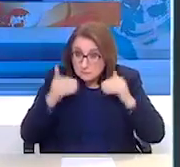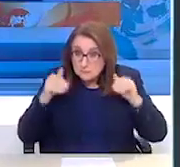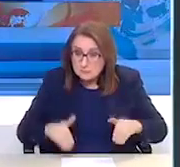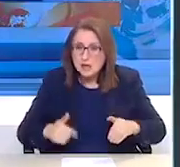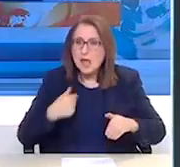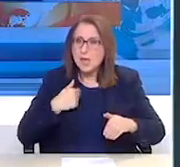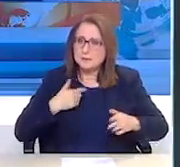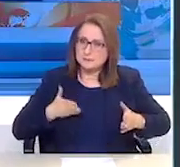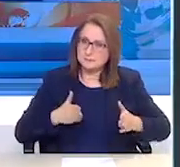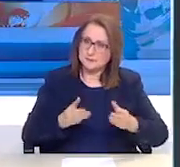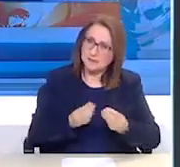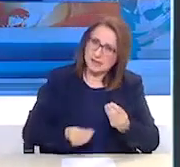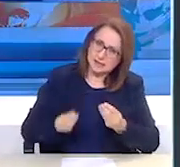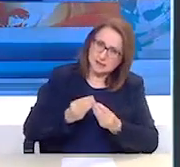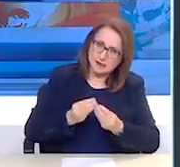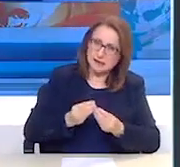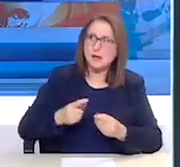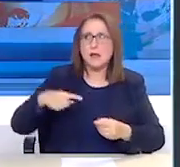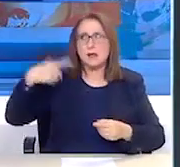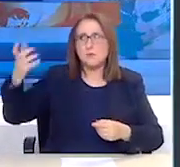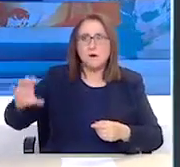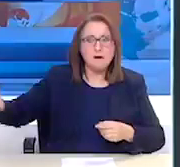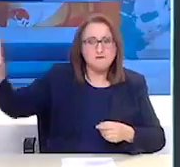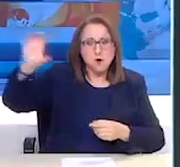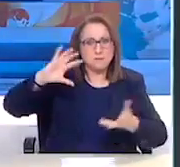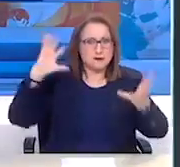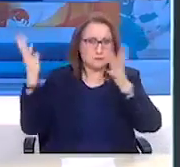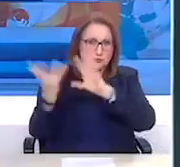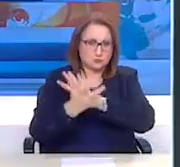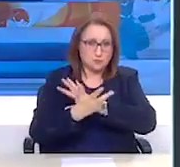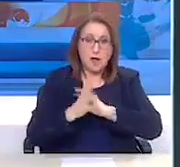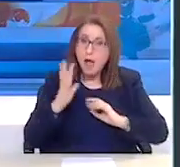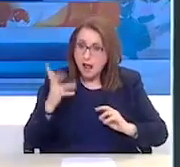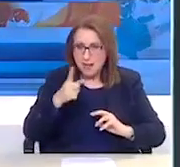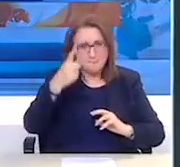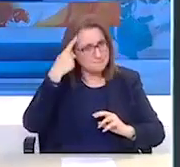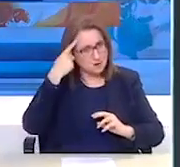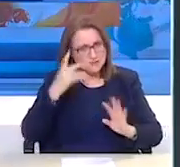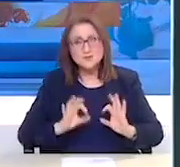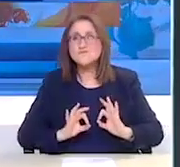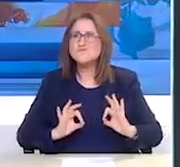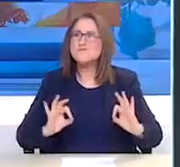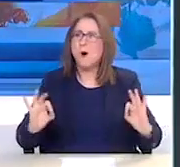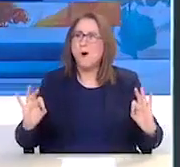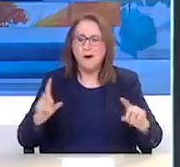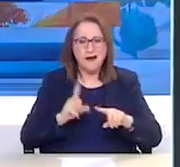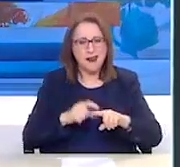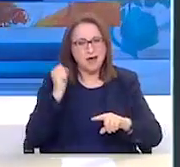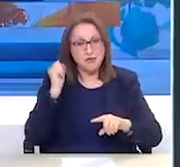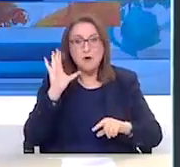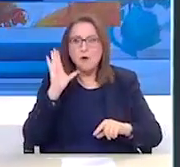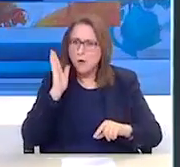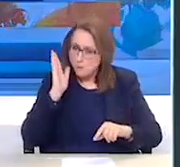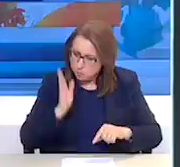Ευρώπη είτε σε όλο τον κόσμο. Το αποτέλεσμα όμως αυτό μπορεί σε ελάχιστες ώρες αλλά και μέρες να ανατραπεί. Για